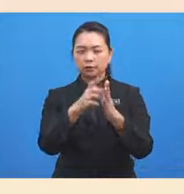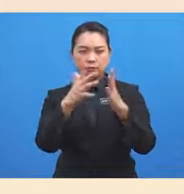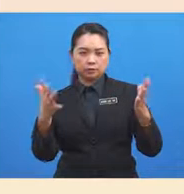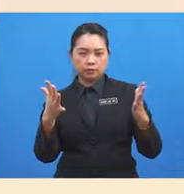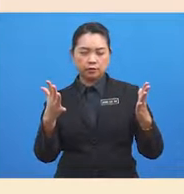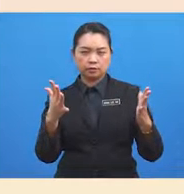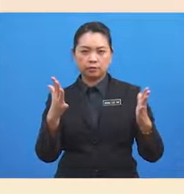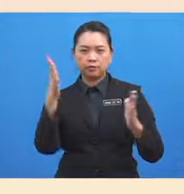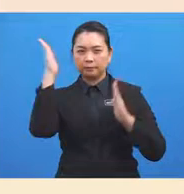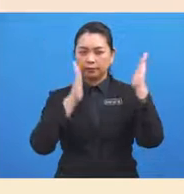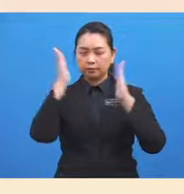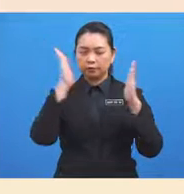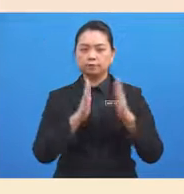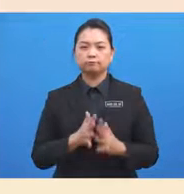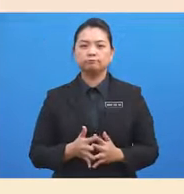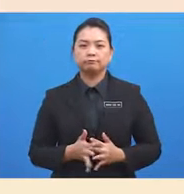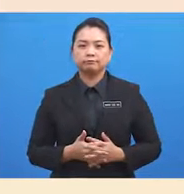negara kita.